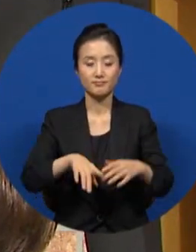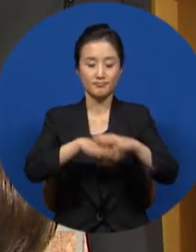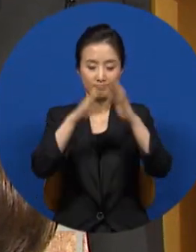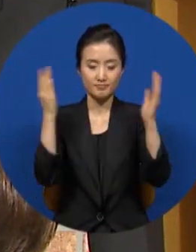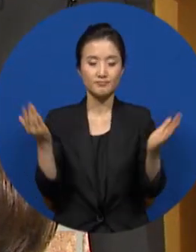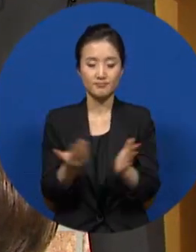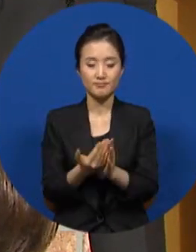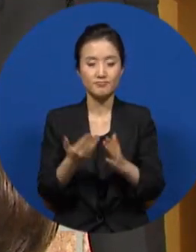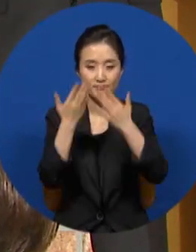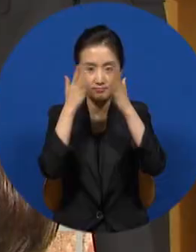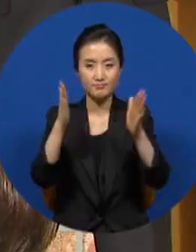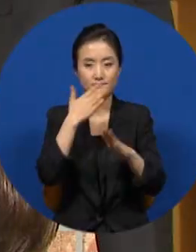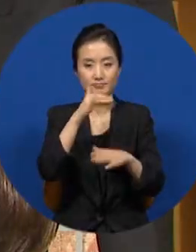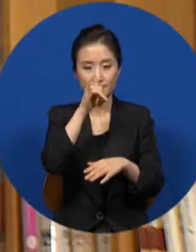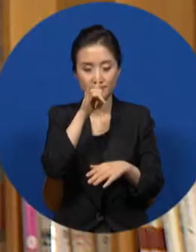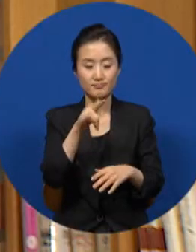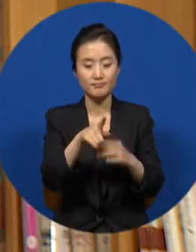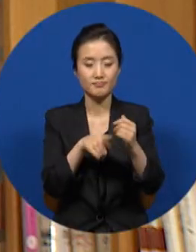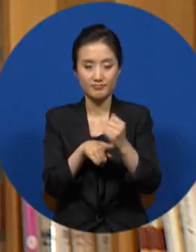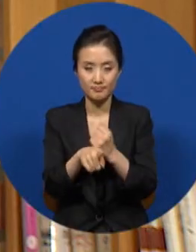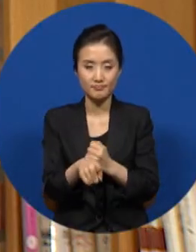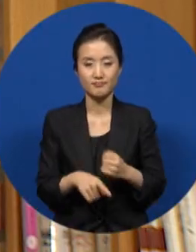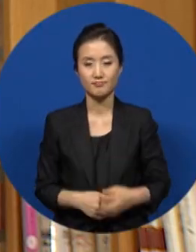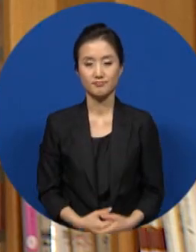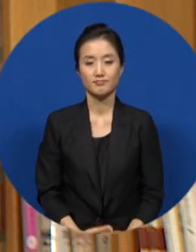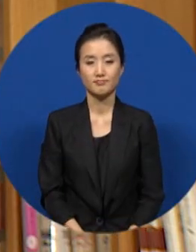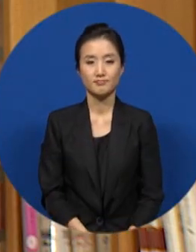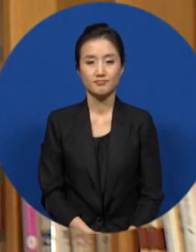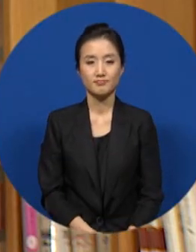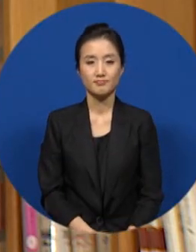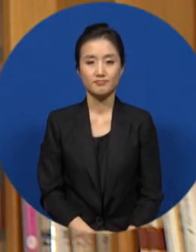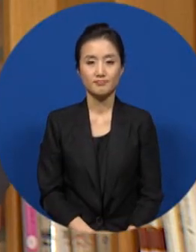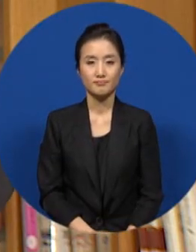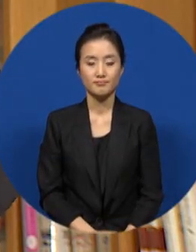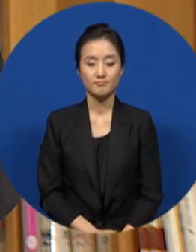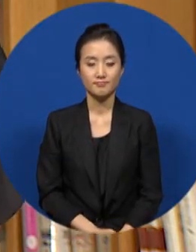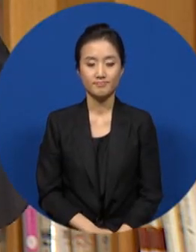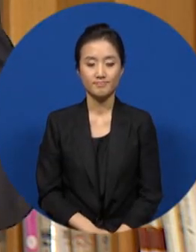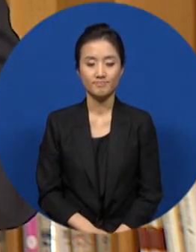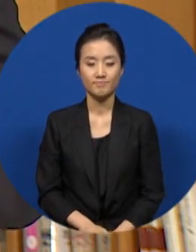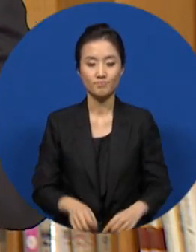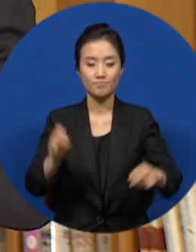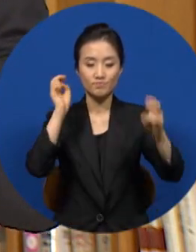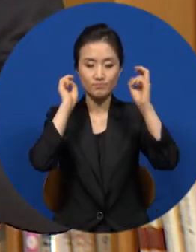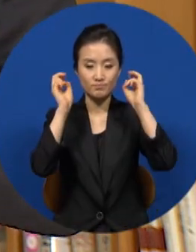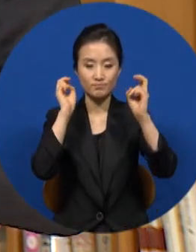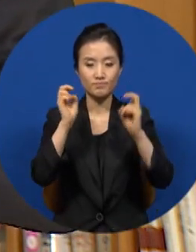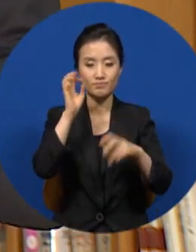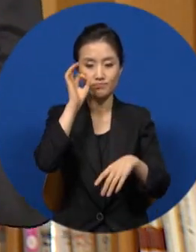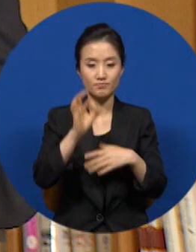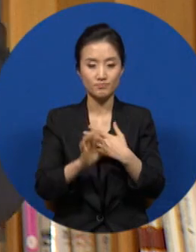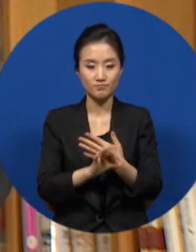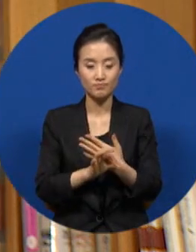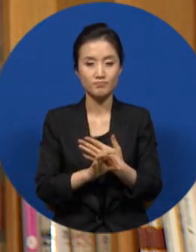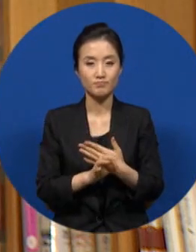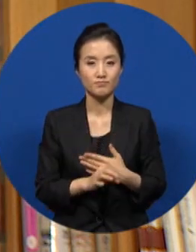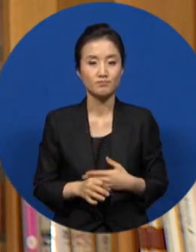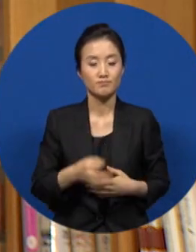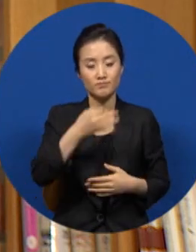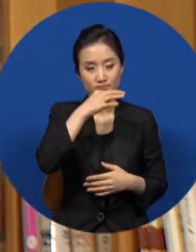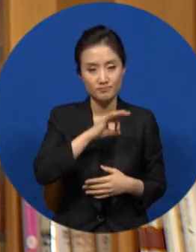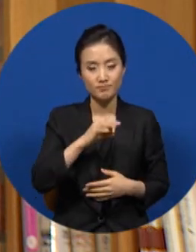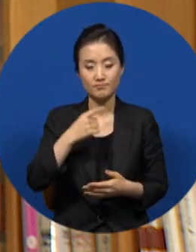나오지 반드시 그렇게 된다고 나오지 않습니다. 그리고 기업체가 보면 우리가 대차대조표가 있고 손익계산서가